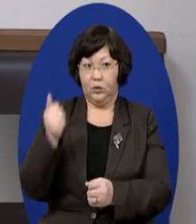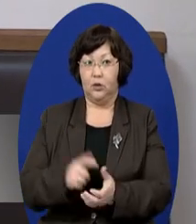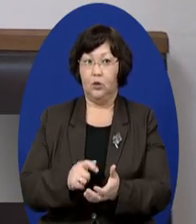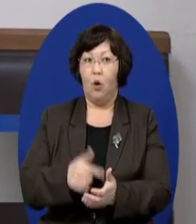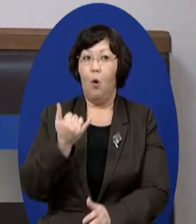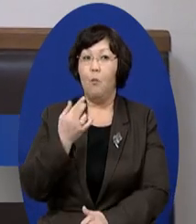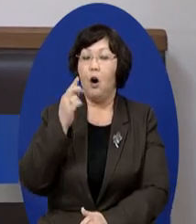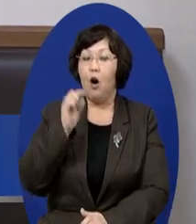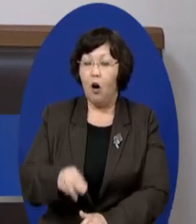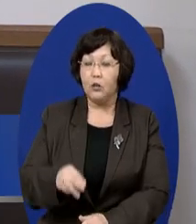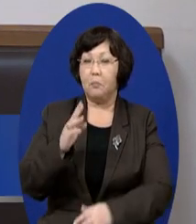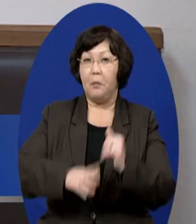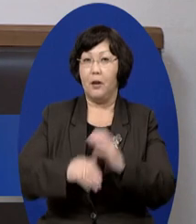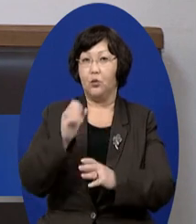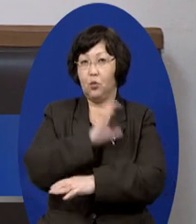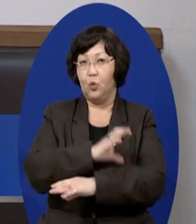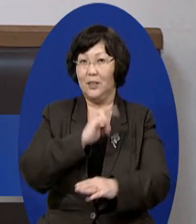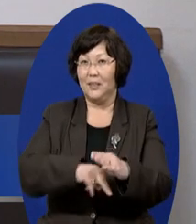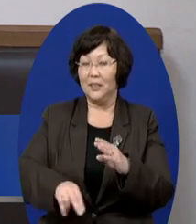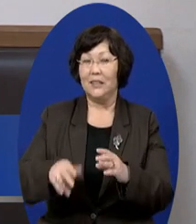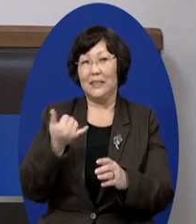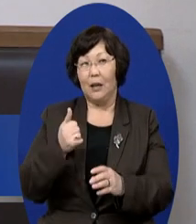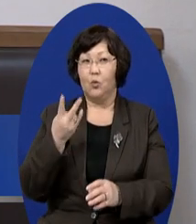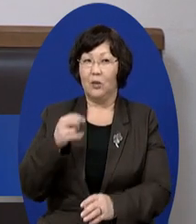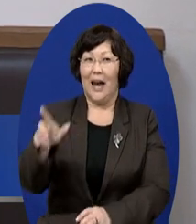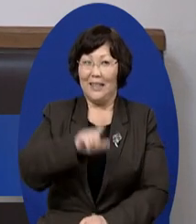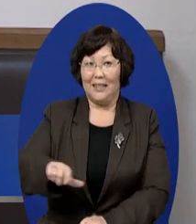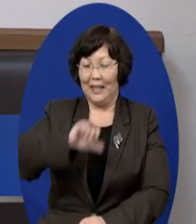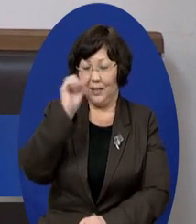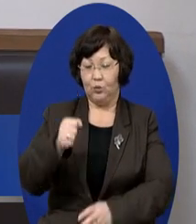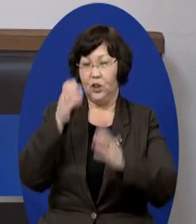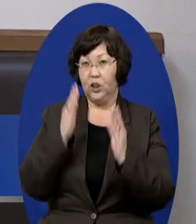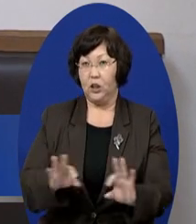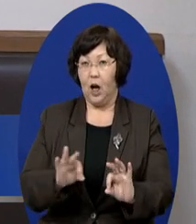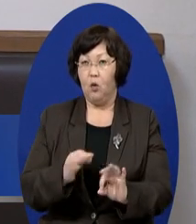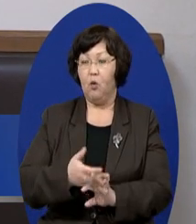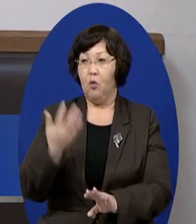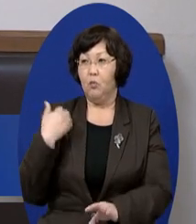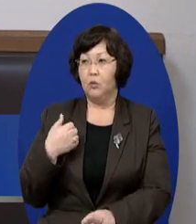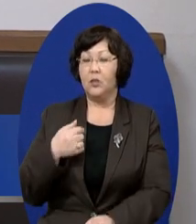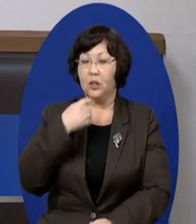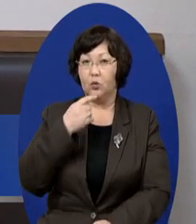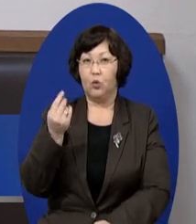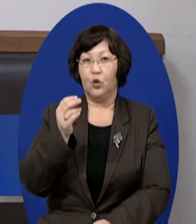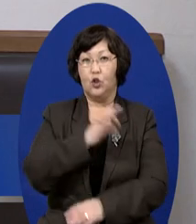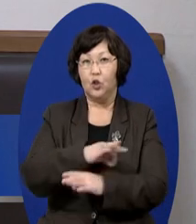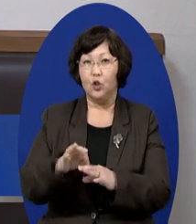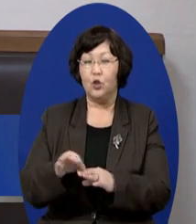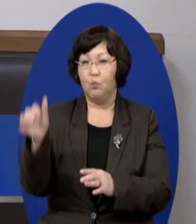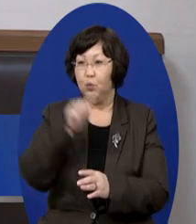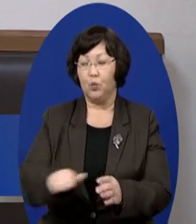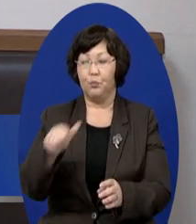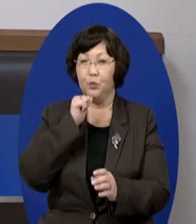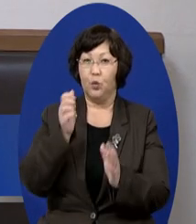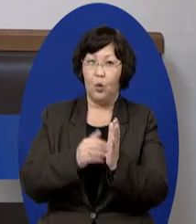хувьд зарим тохиолдолд газрын асуудал нь шийдэгдэх үуч бид юм уу те. Төрөн хэлсэн одоо зураг төсөл нь бүрэн дүүрэн болоогүй нөгөө магадлал хийгдэж байгаа,